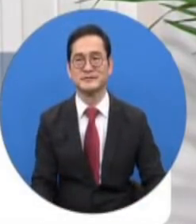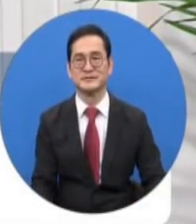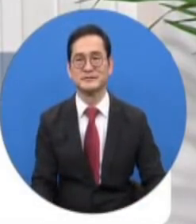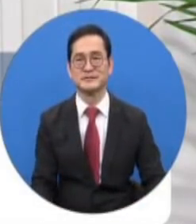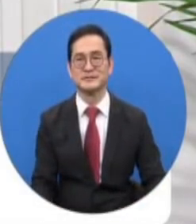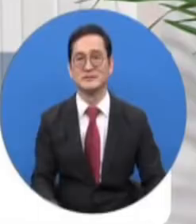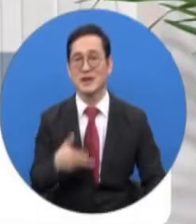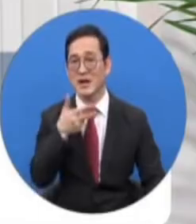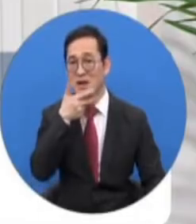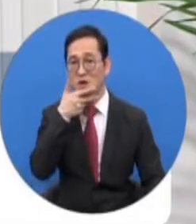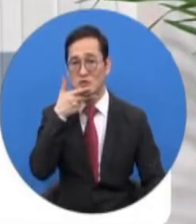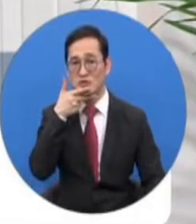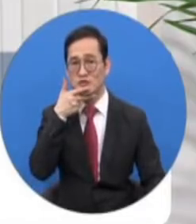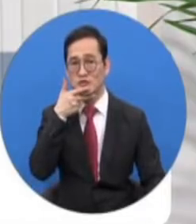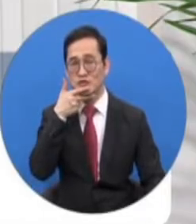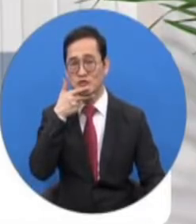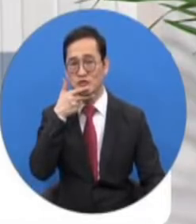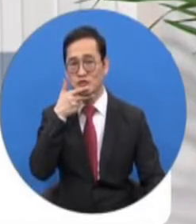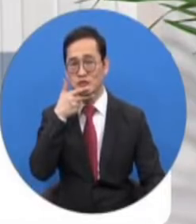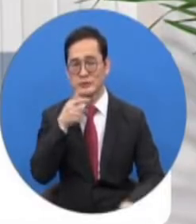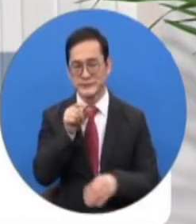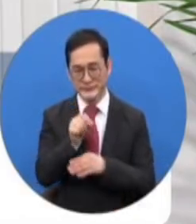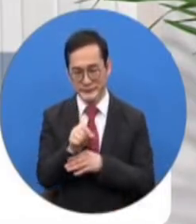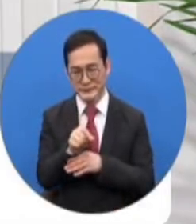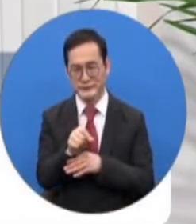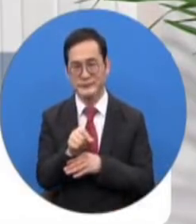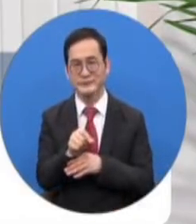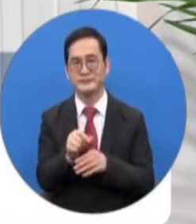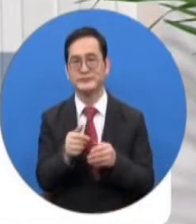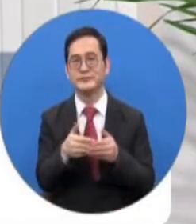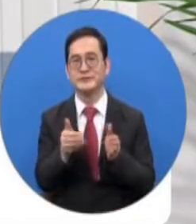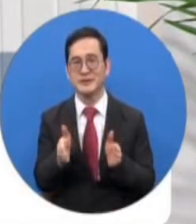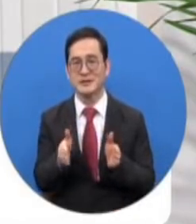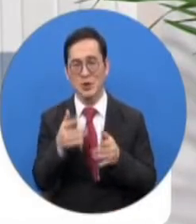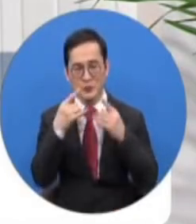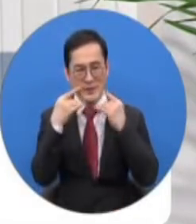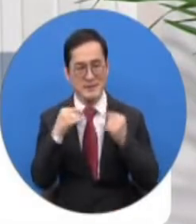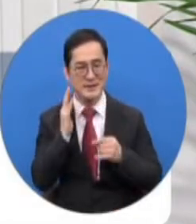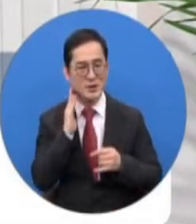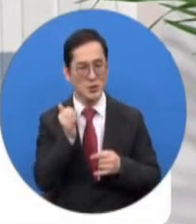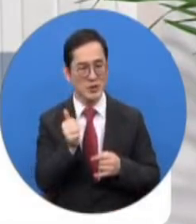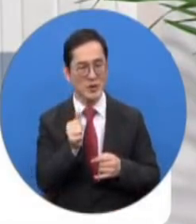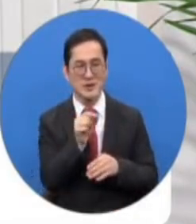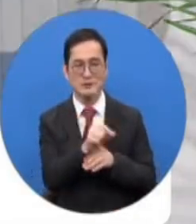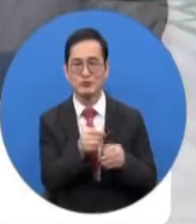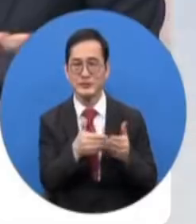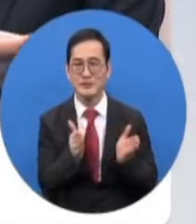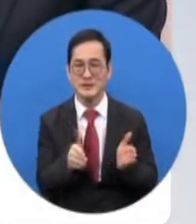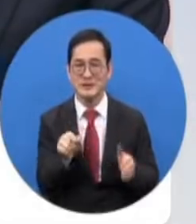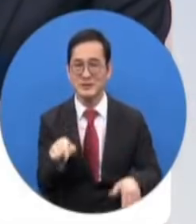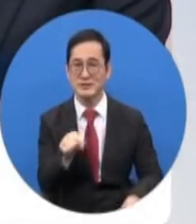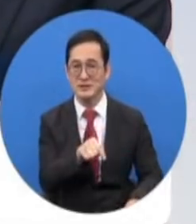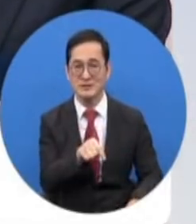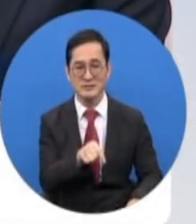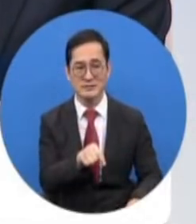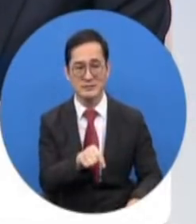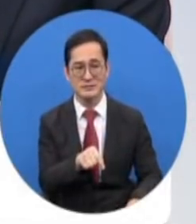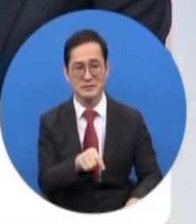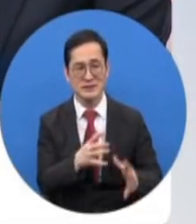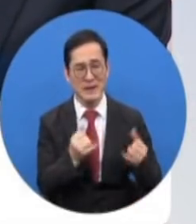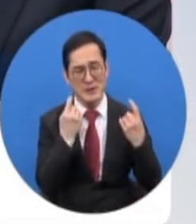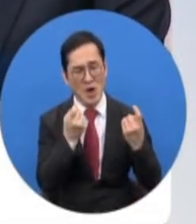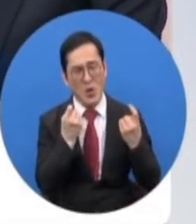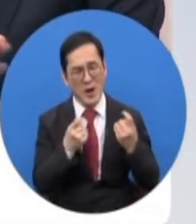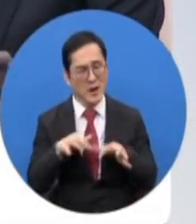영국 총리가 이제 관저와 집무실 같이 있는 다우닝과 10번지 그리고 이제 프랑스 대통령인 엘리제 궁 같은 경우는 다 대로변